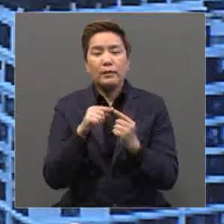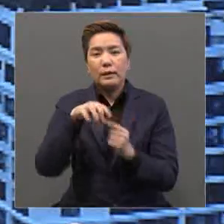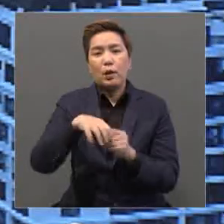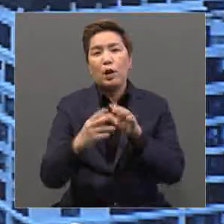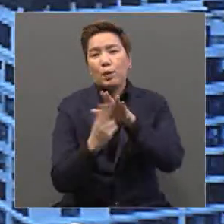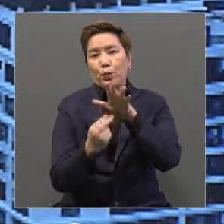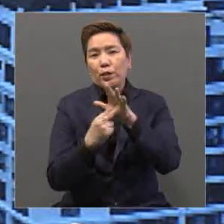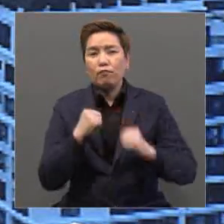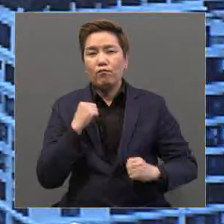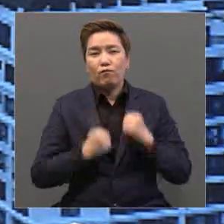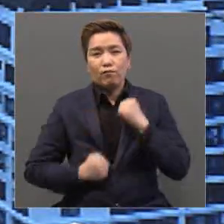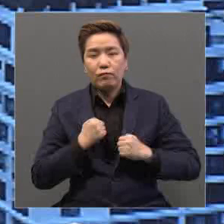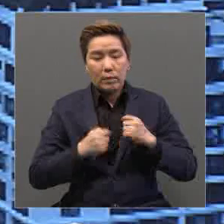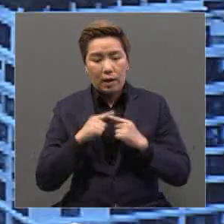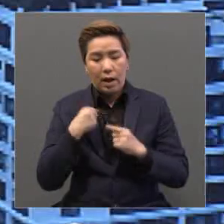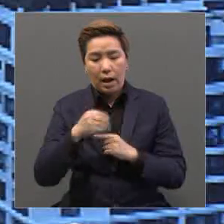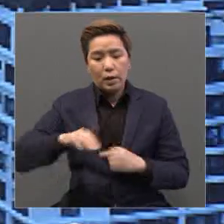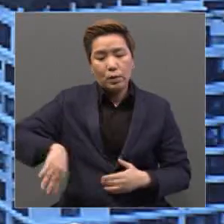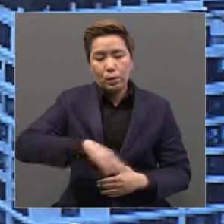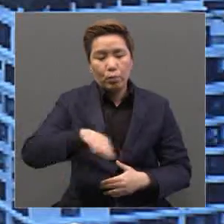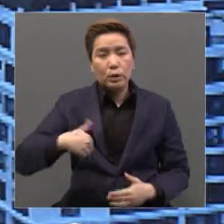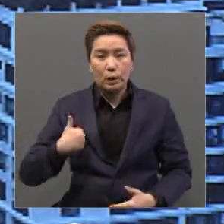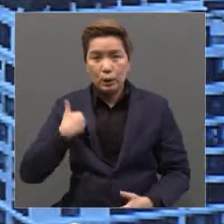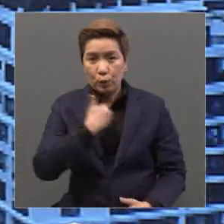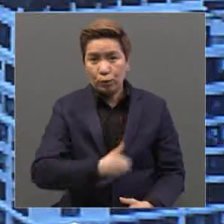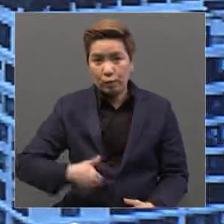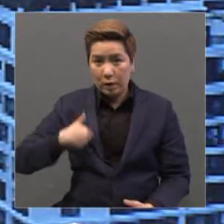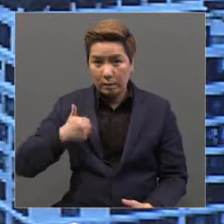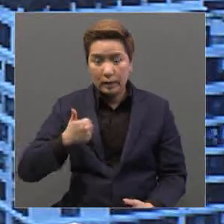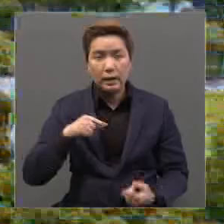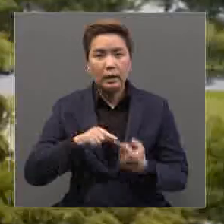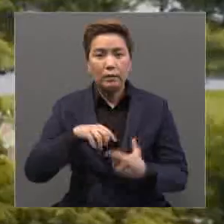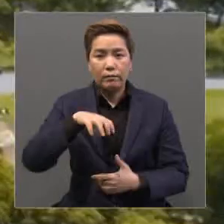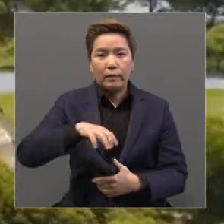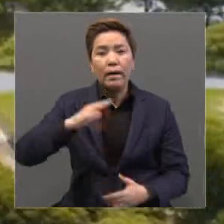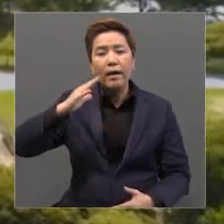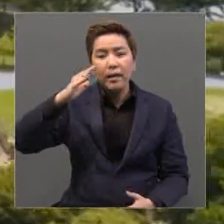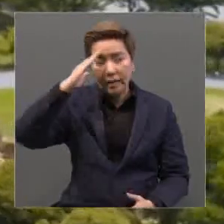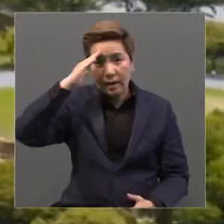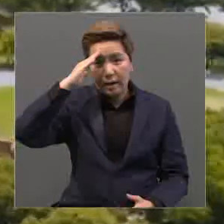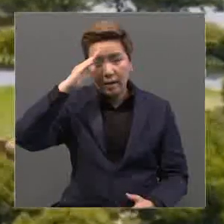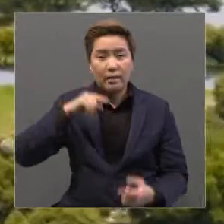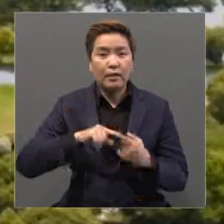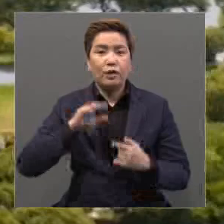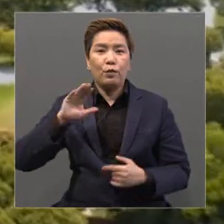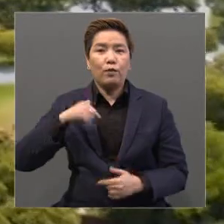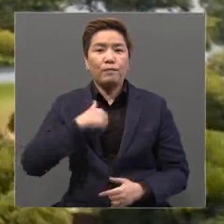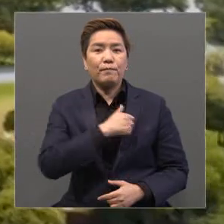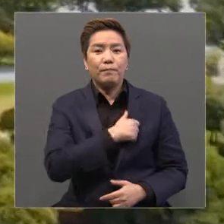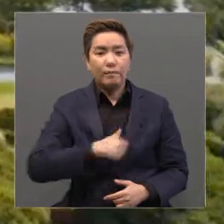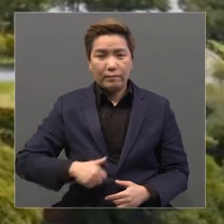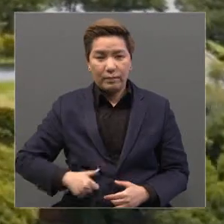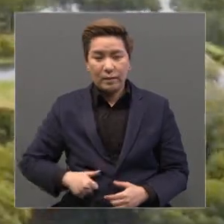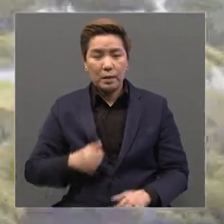งานrun for Heroรวมพลังวิ่งเสริมสร้างสุขภาพกันค่ะโดยองค์การสงเคราะห์ทหารผ่านศึกในพระบรมราชูปถัมภ์